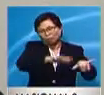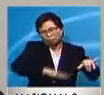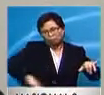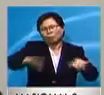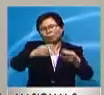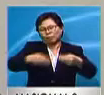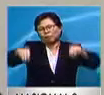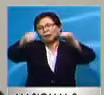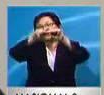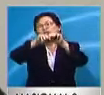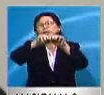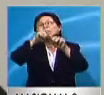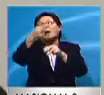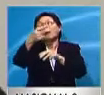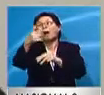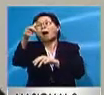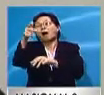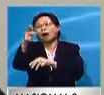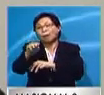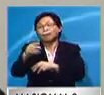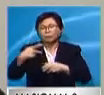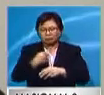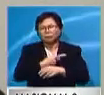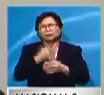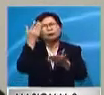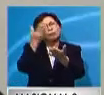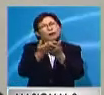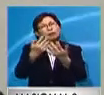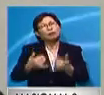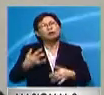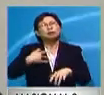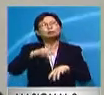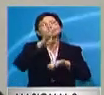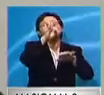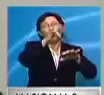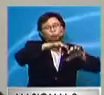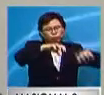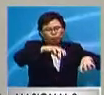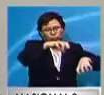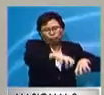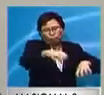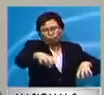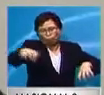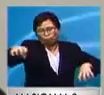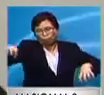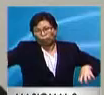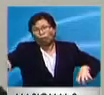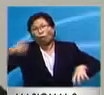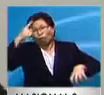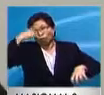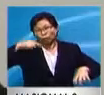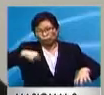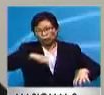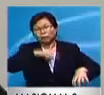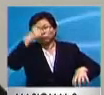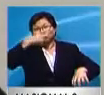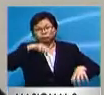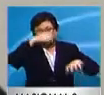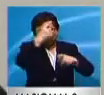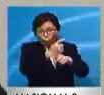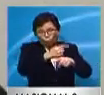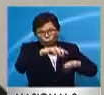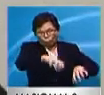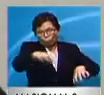Masjid Haram ya Sehingga ini kita ada lebih kurang tujuh checkp yang kita telah Tentukan untuk kita memastikan